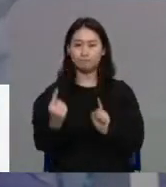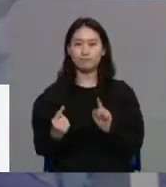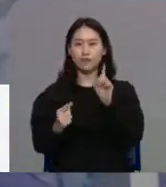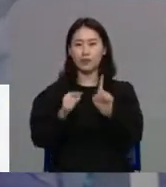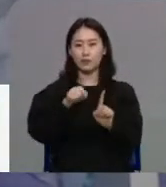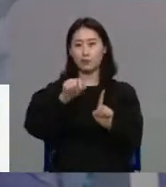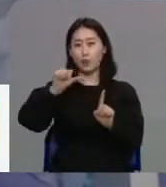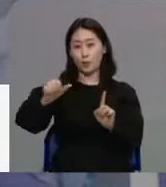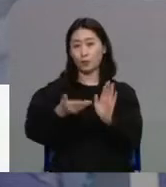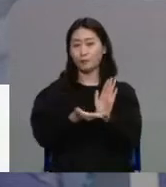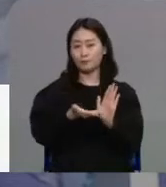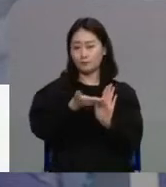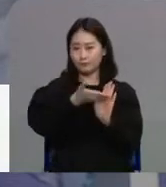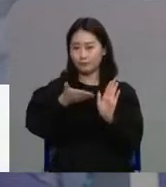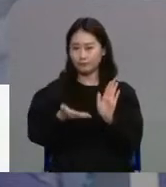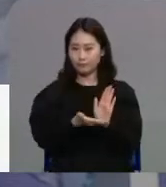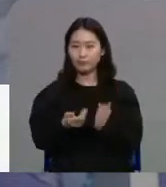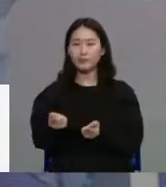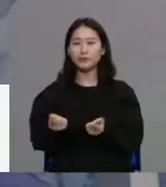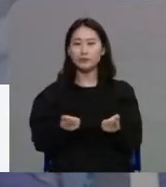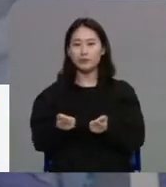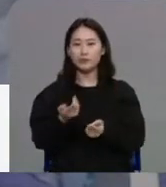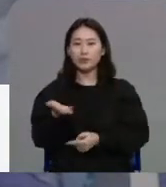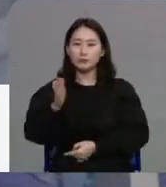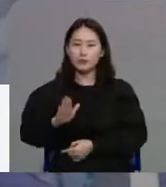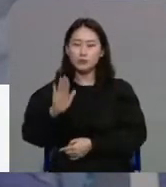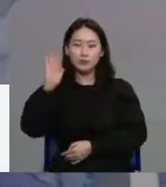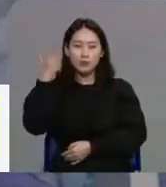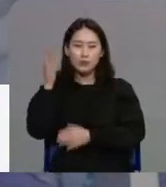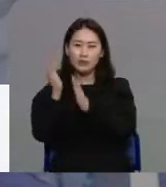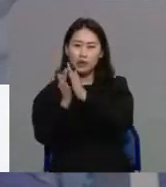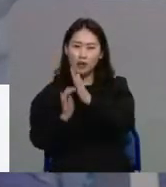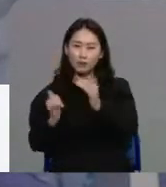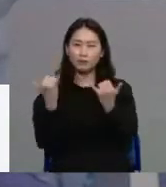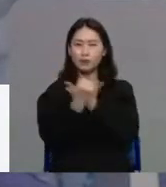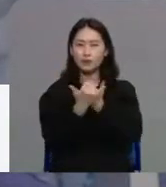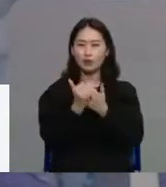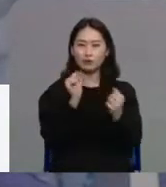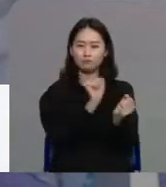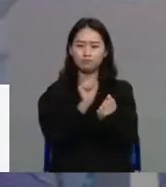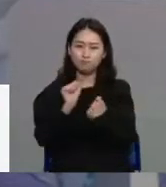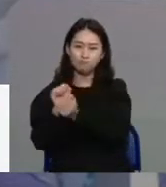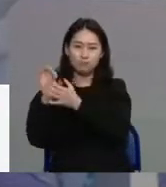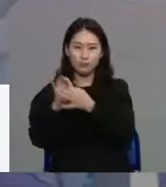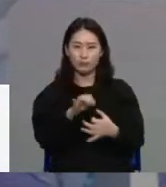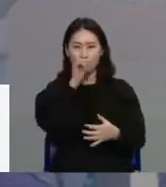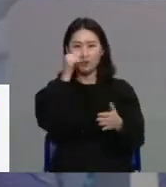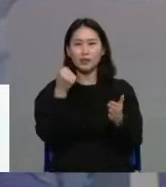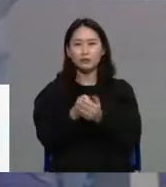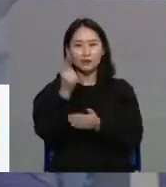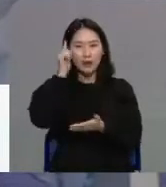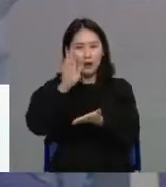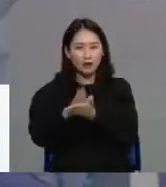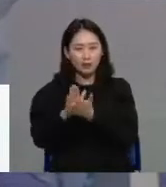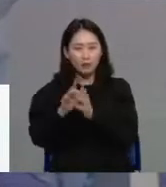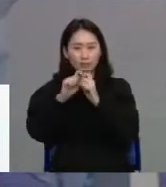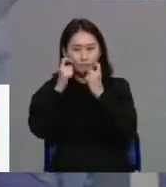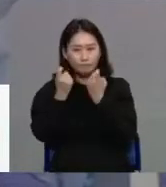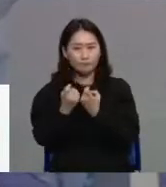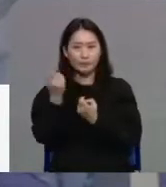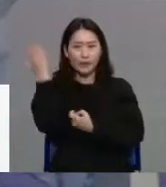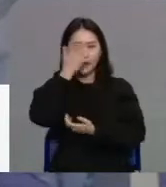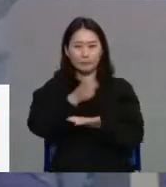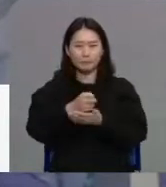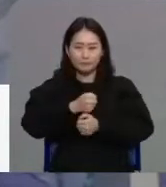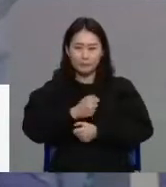했습니다 하지만 최근에 가족과 지인 등을 통한 감염이 이어지고 있어 스스로 기본 방역 수칙을 지키려는 노력이 에 더욱